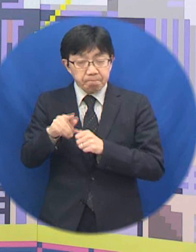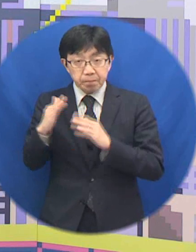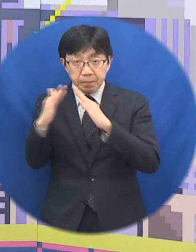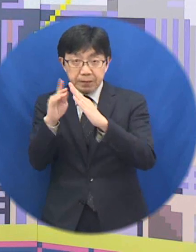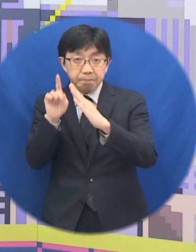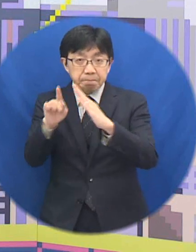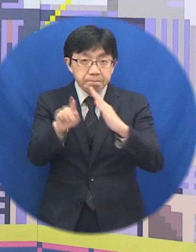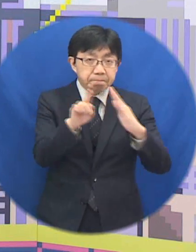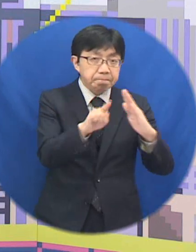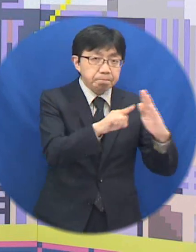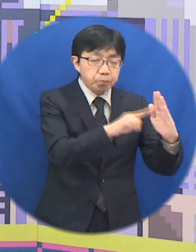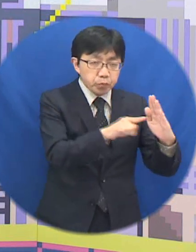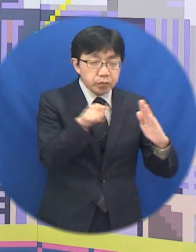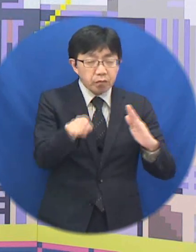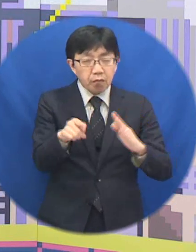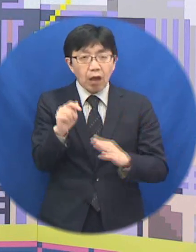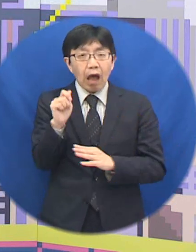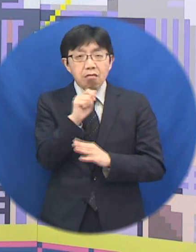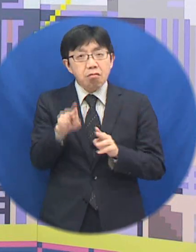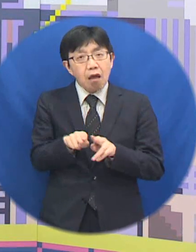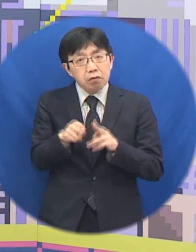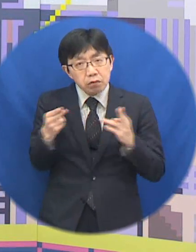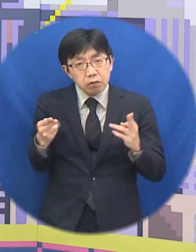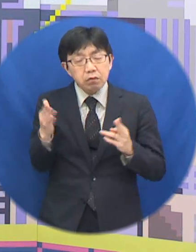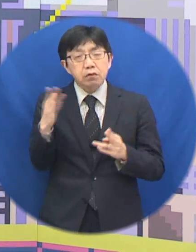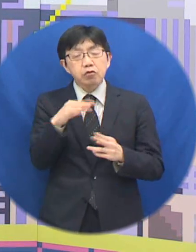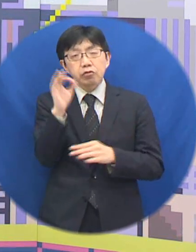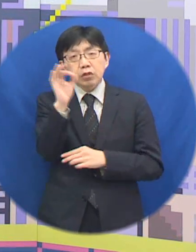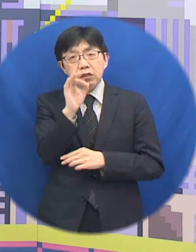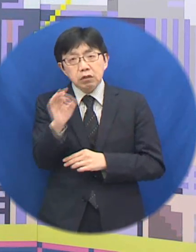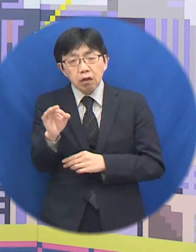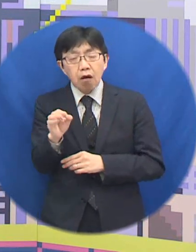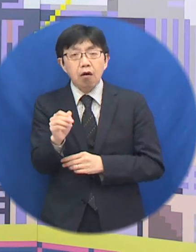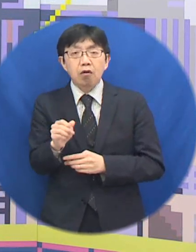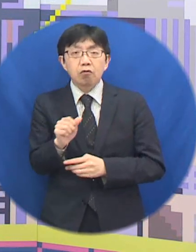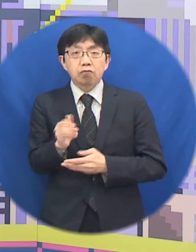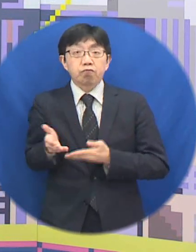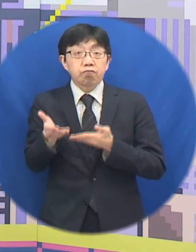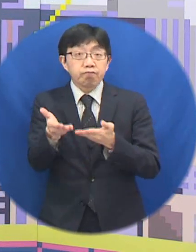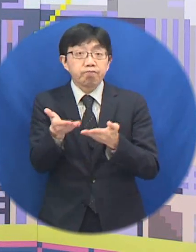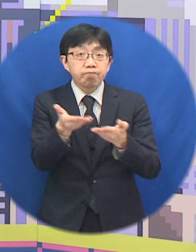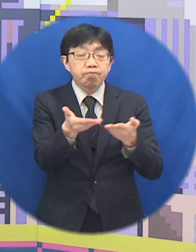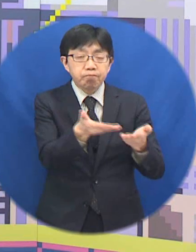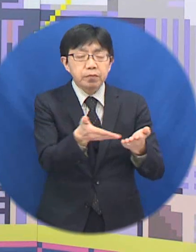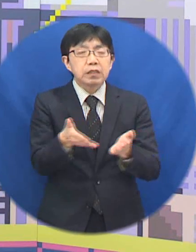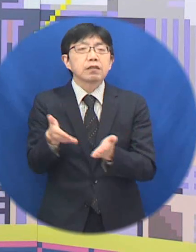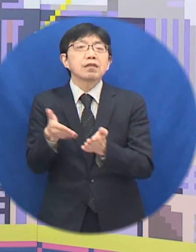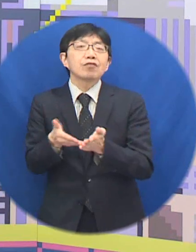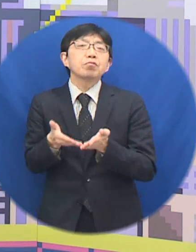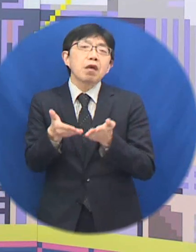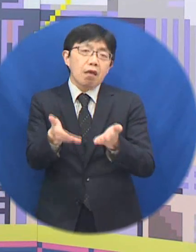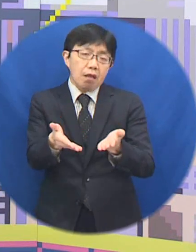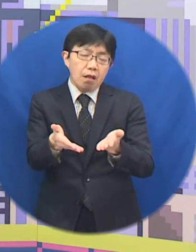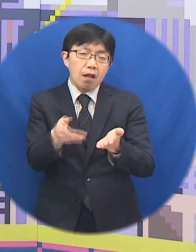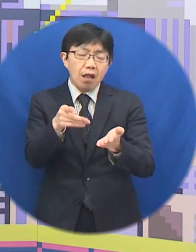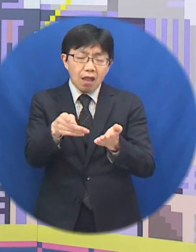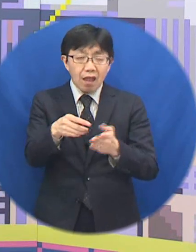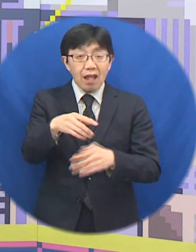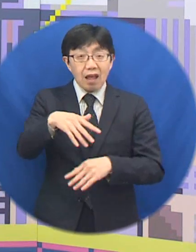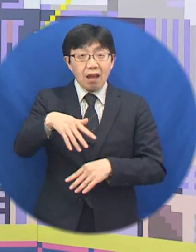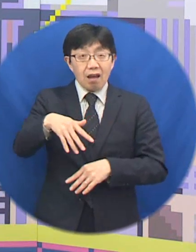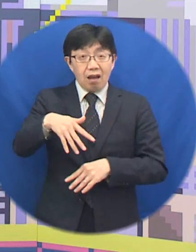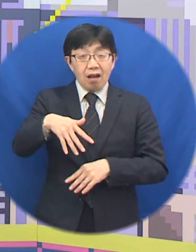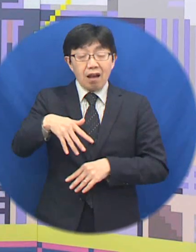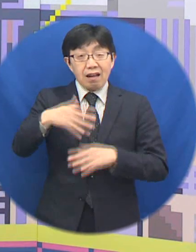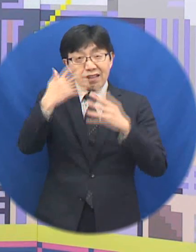中症対策のリーフレットですとかグッズを配布しています。はい、熱中症から守るということもありますし、